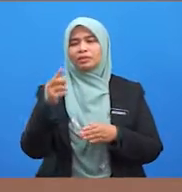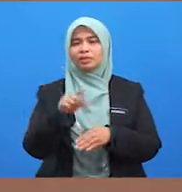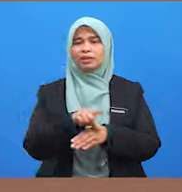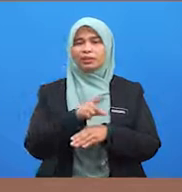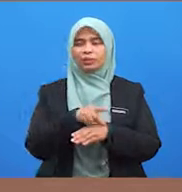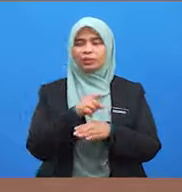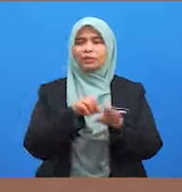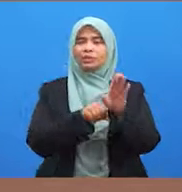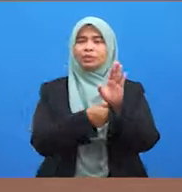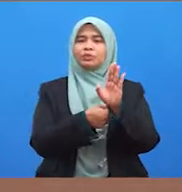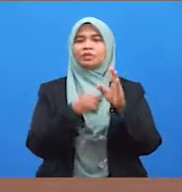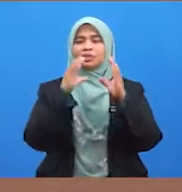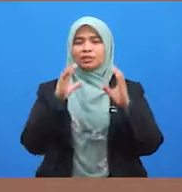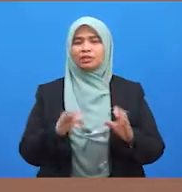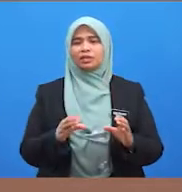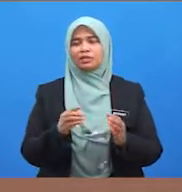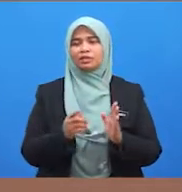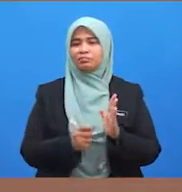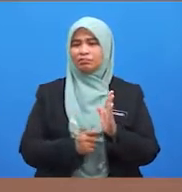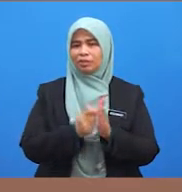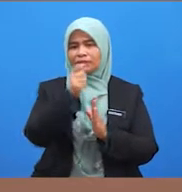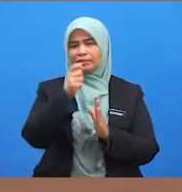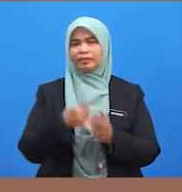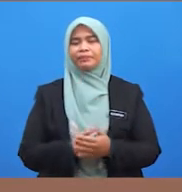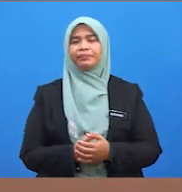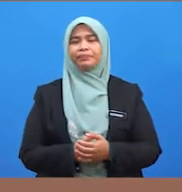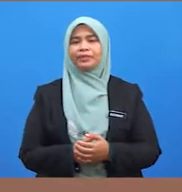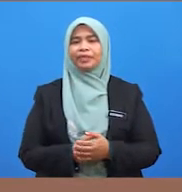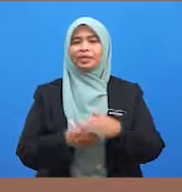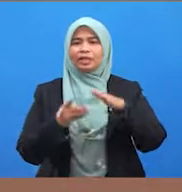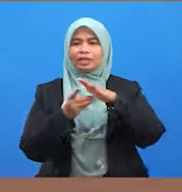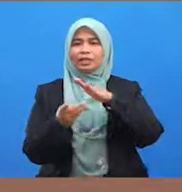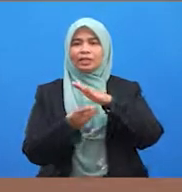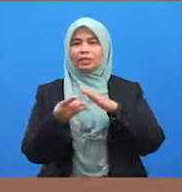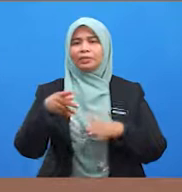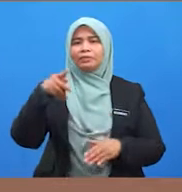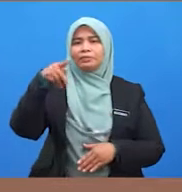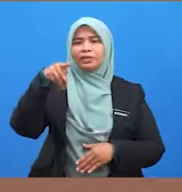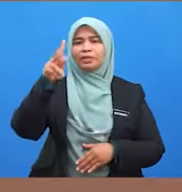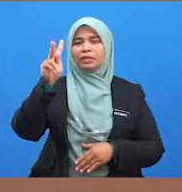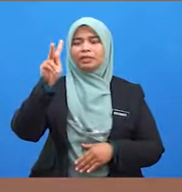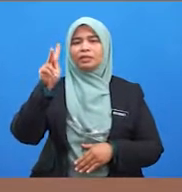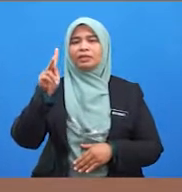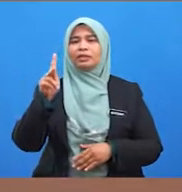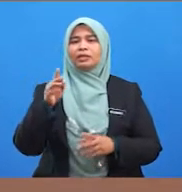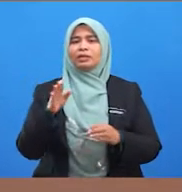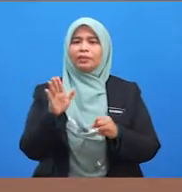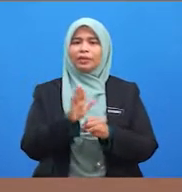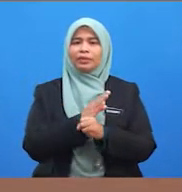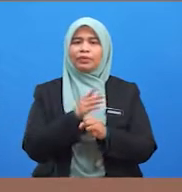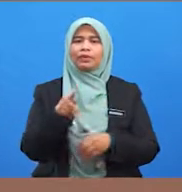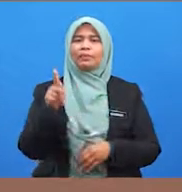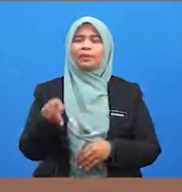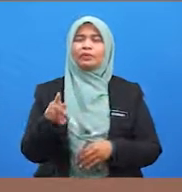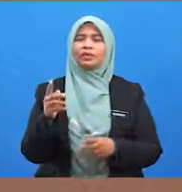penggunaan sumber secara optimum. Dasar Pendidikan Kebangsaan yang berperanan memenuhi